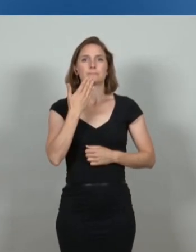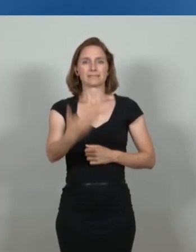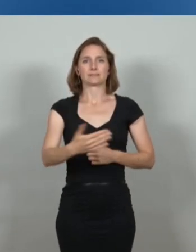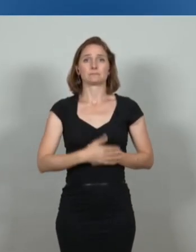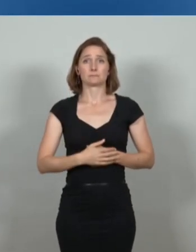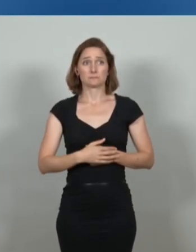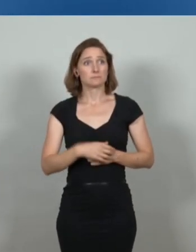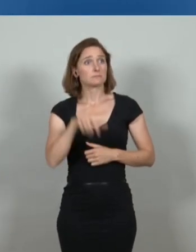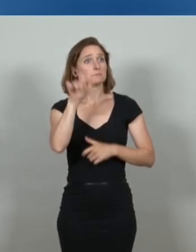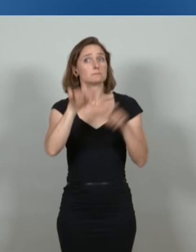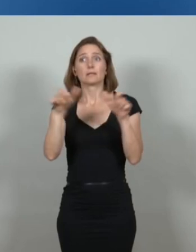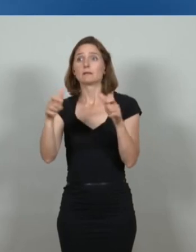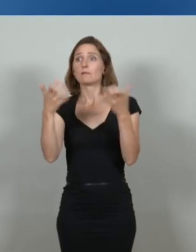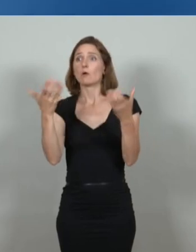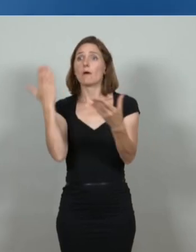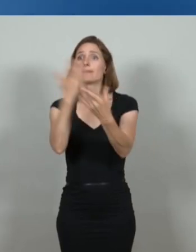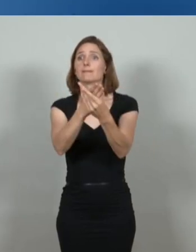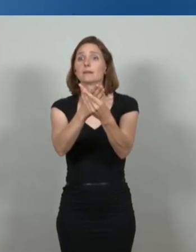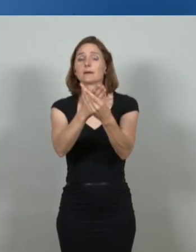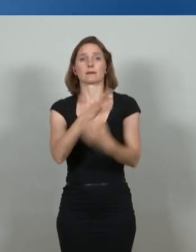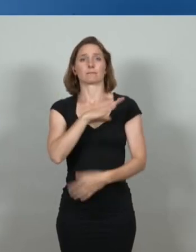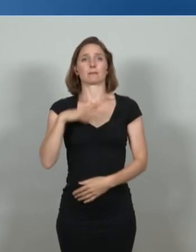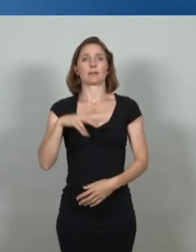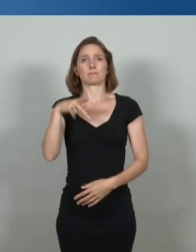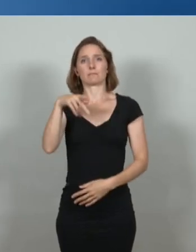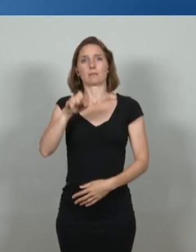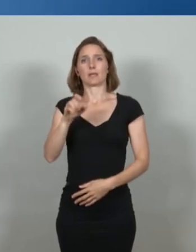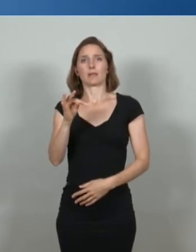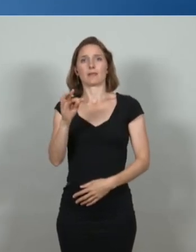une prise de parole madame Peters pour l'exécutif